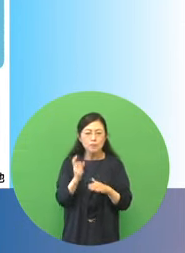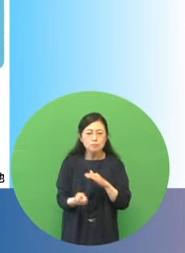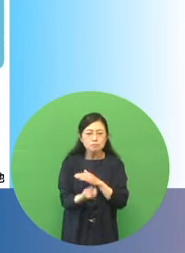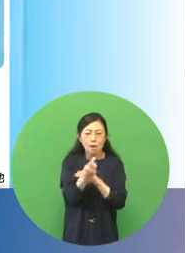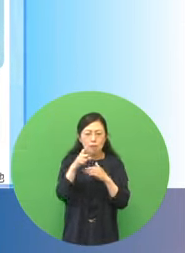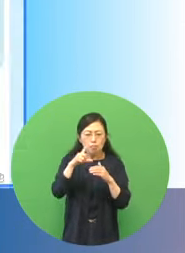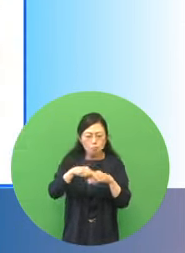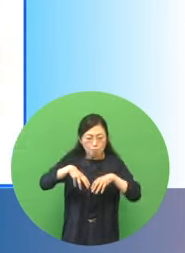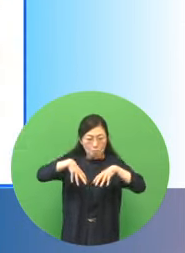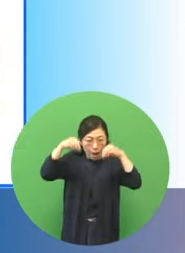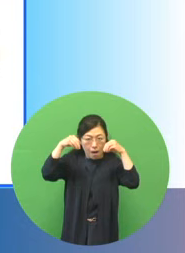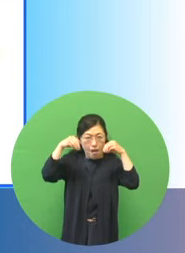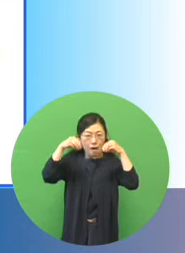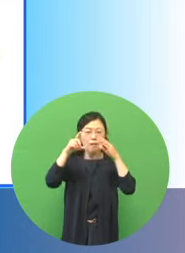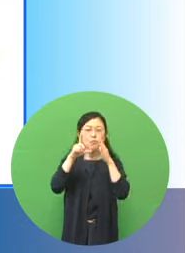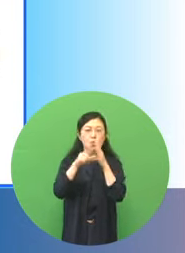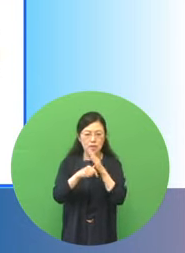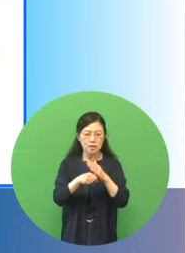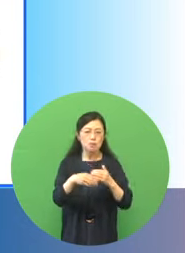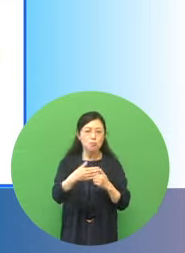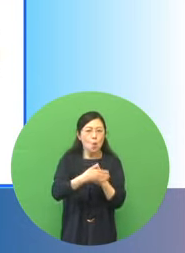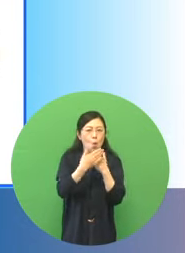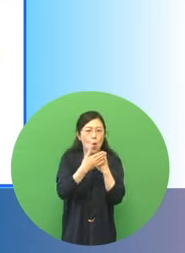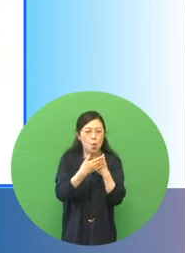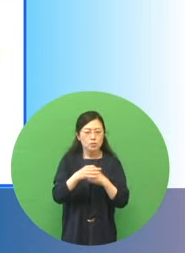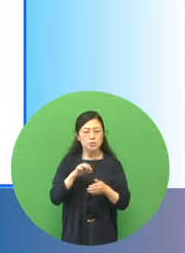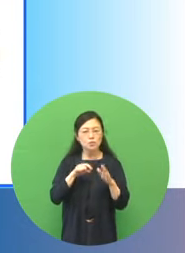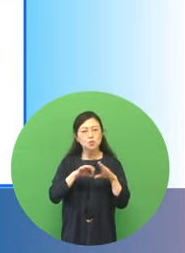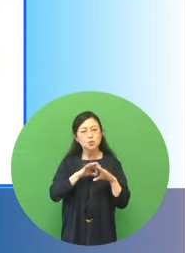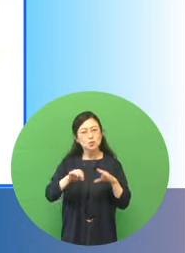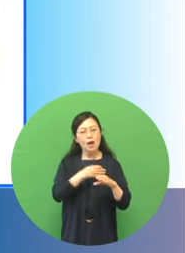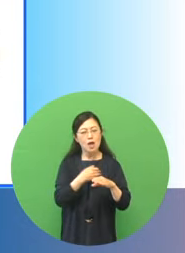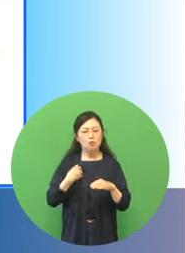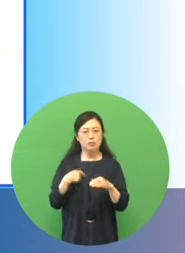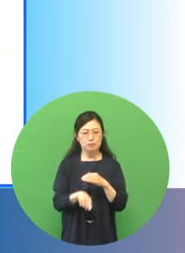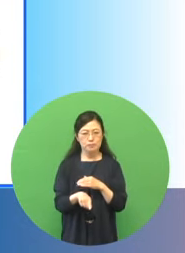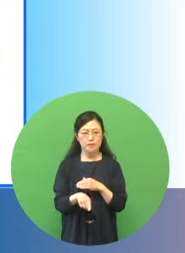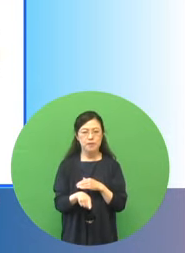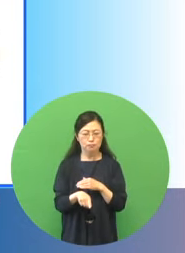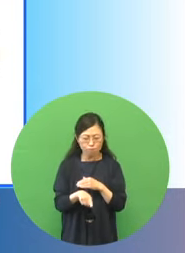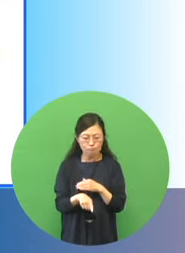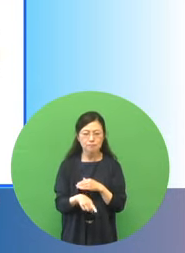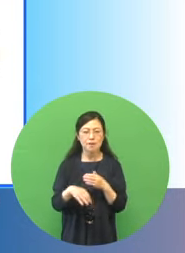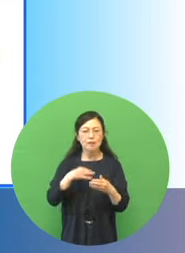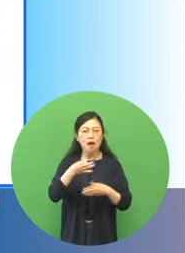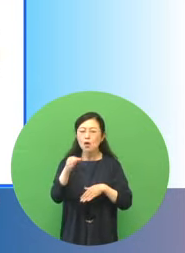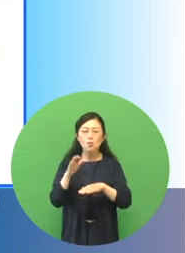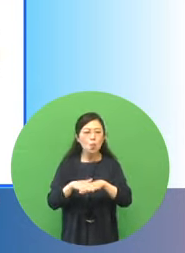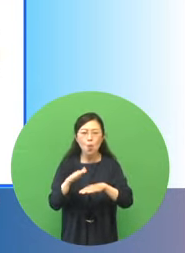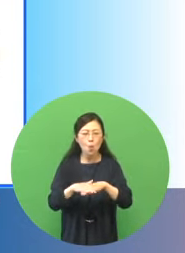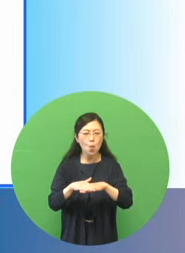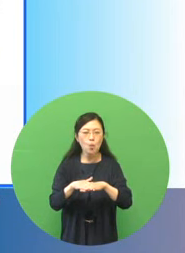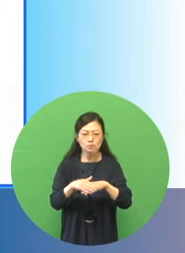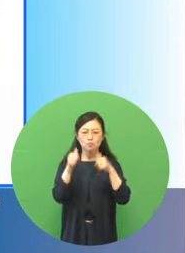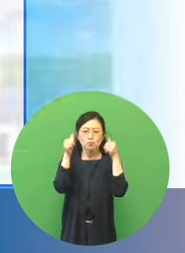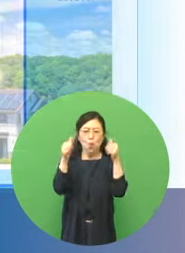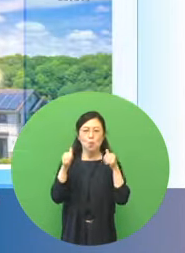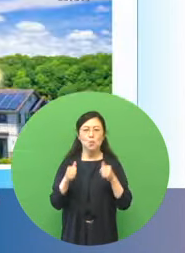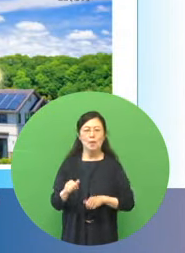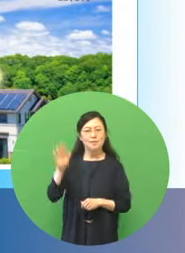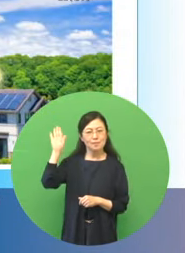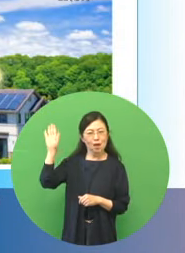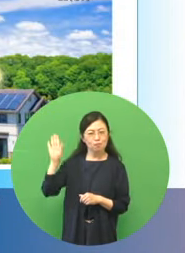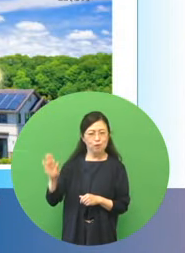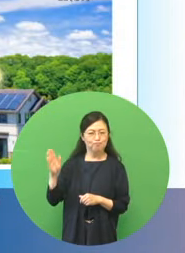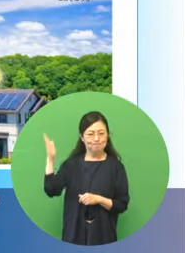できます。太陽光発電設備、蓄電池共同購入については県の専用ページで詳しく紹介してい